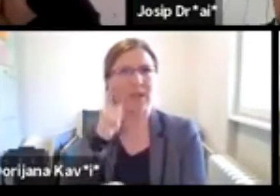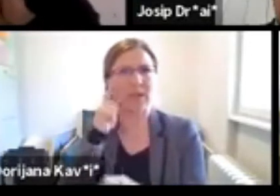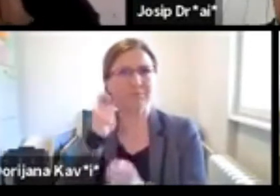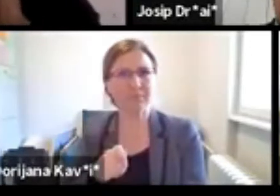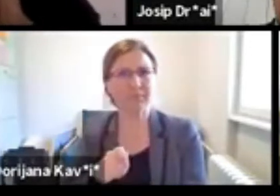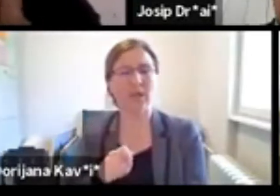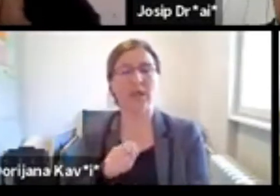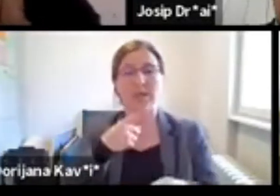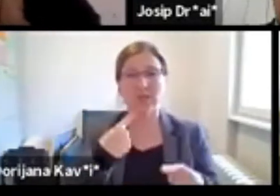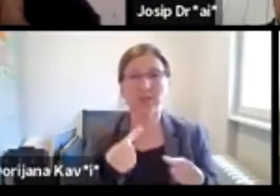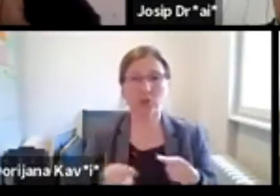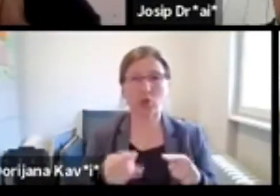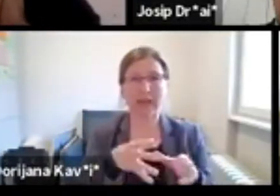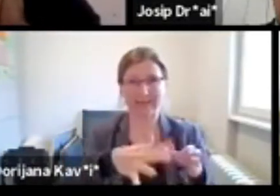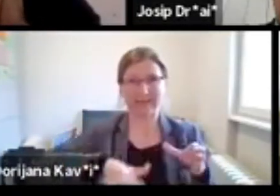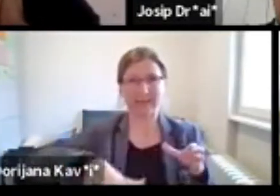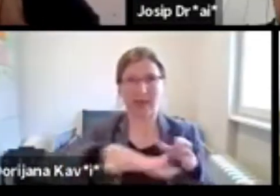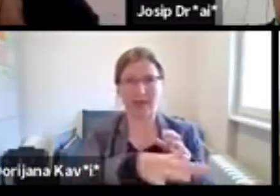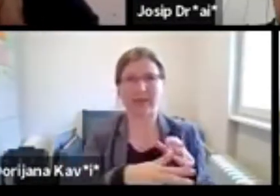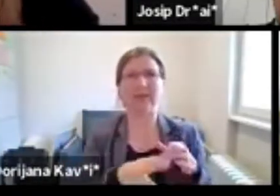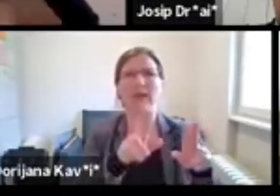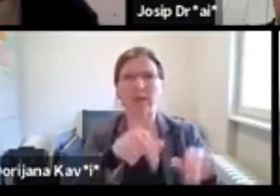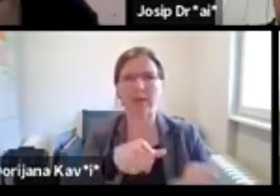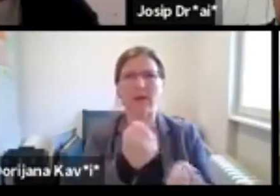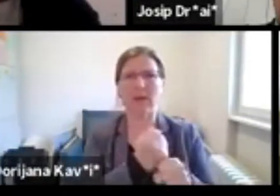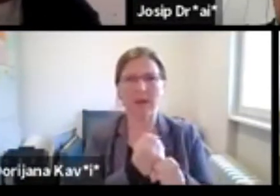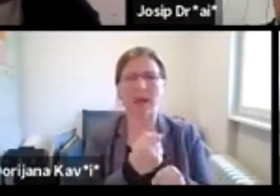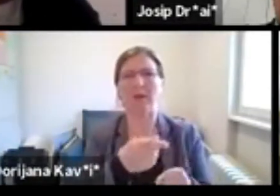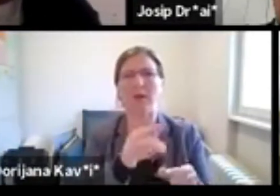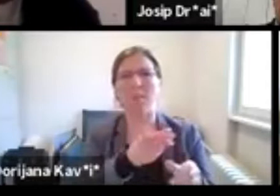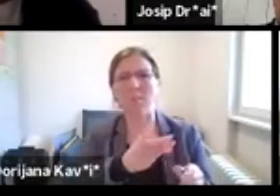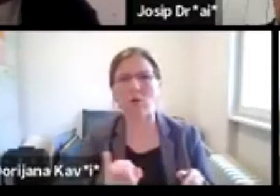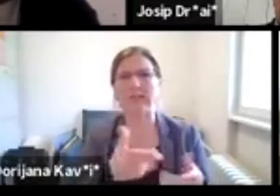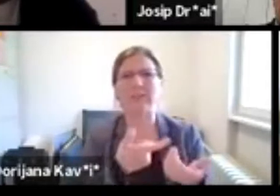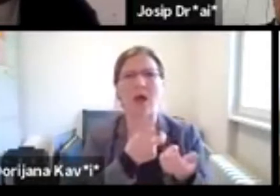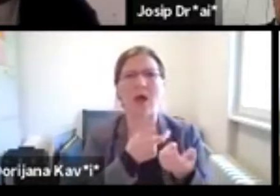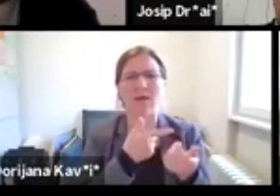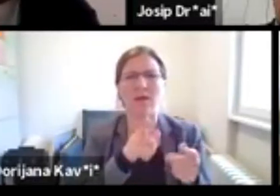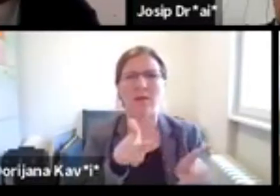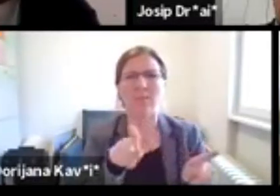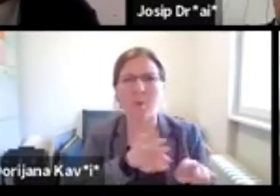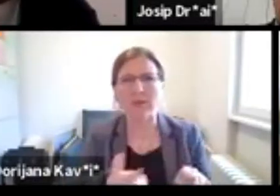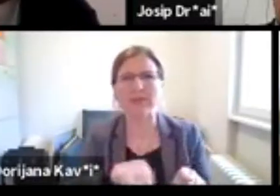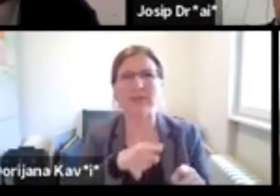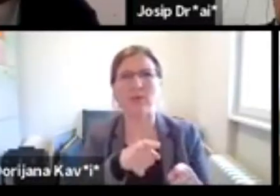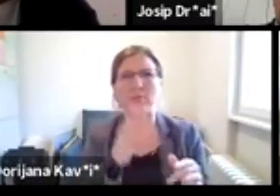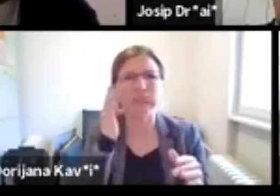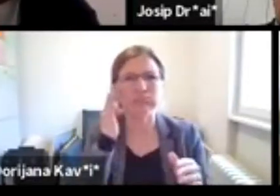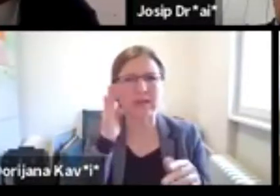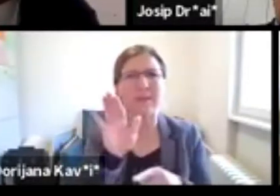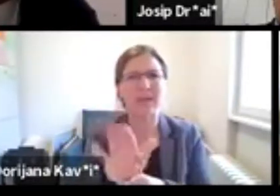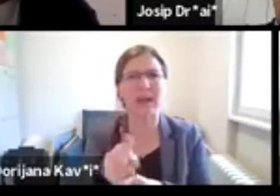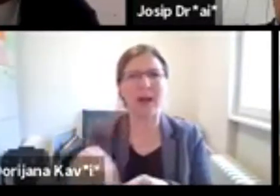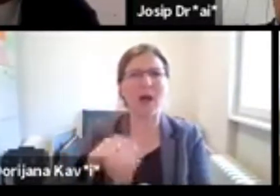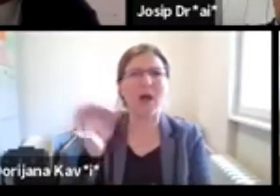bili uspostavljeni za rizične skupine nisu se odnosili na osobe s oštećenjem vida. S druge